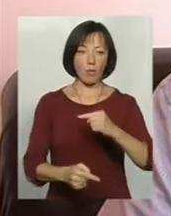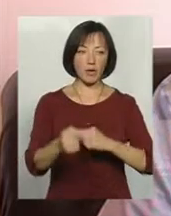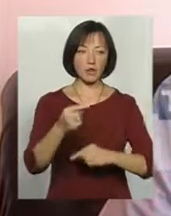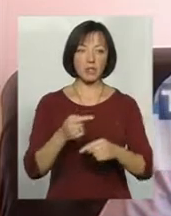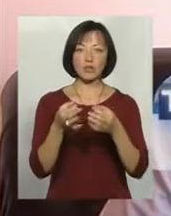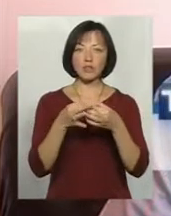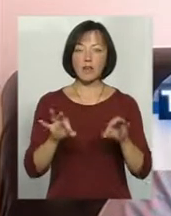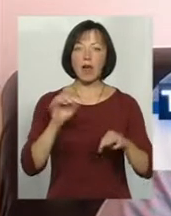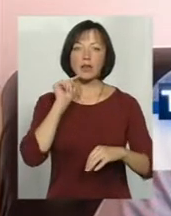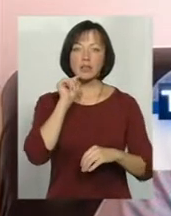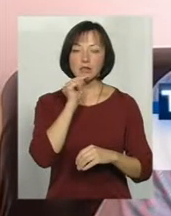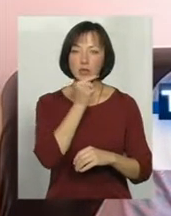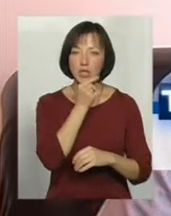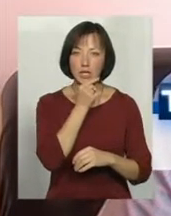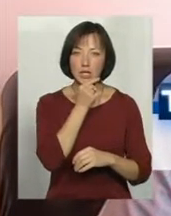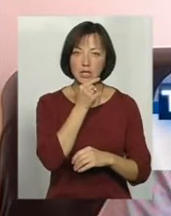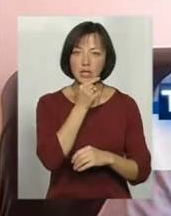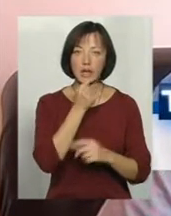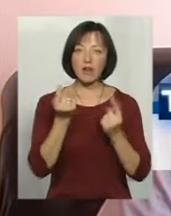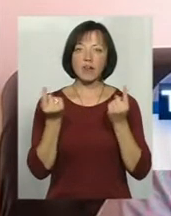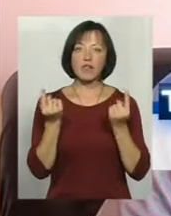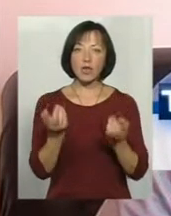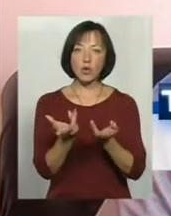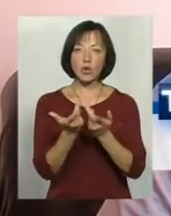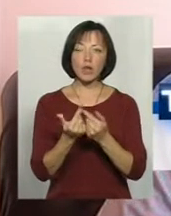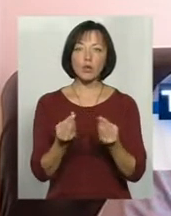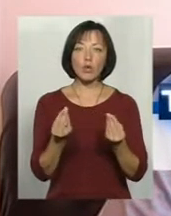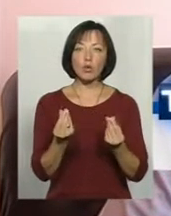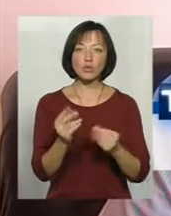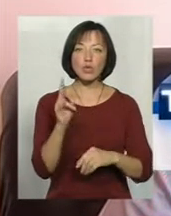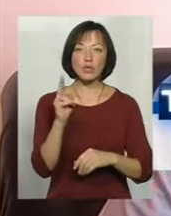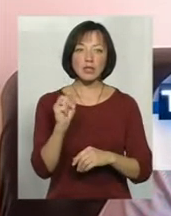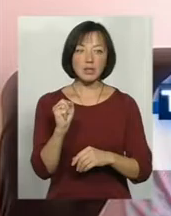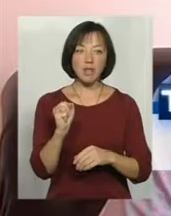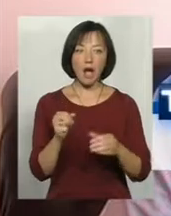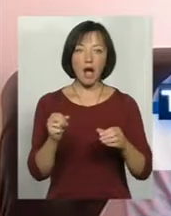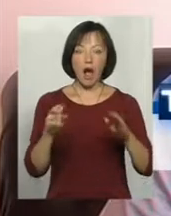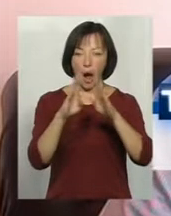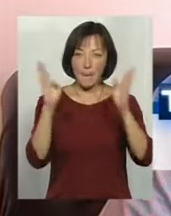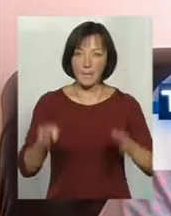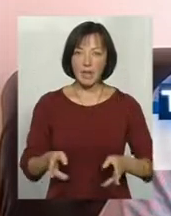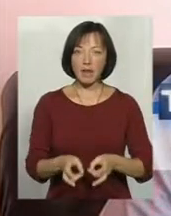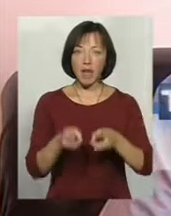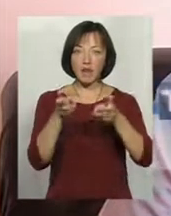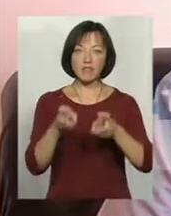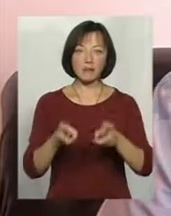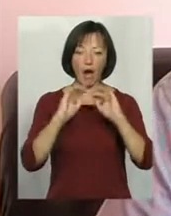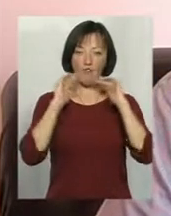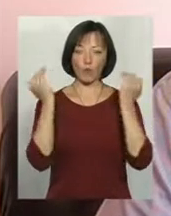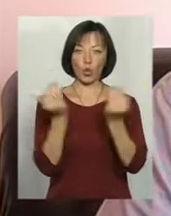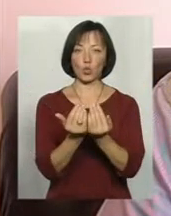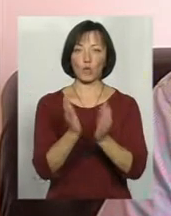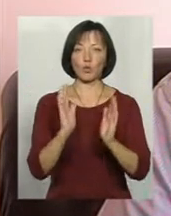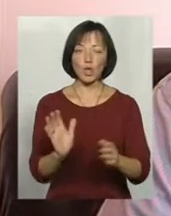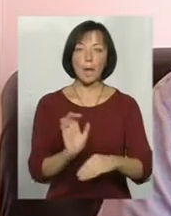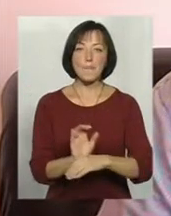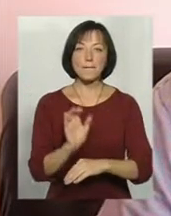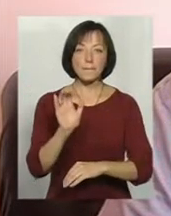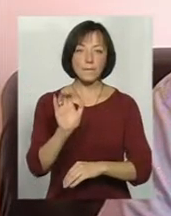дозволяє заощадити велику кількість коштів на рік. Кабіна ліфта буде повністю автономна, буде